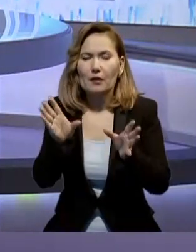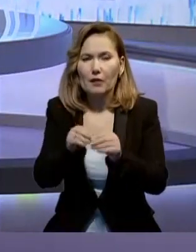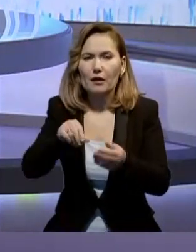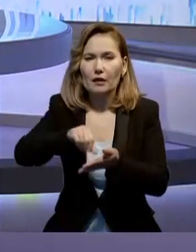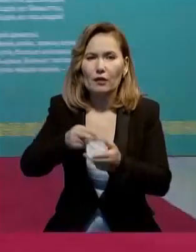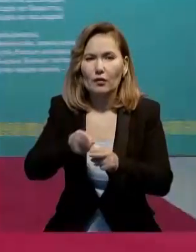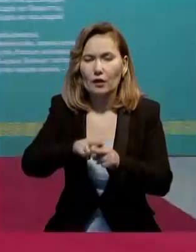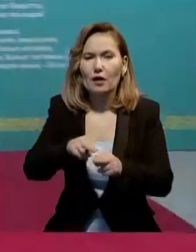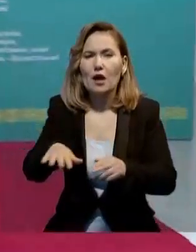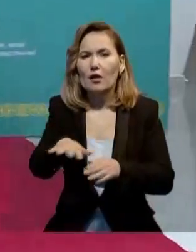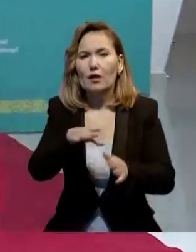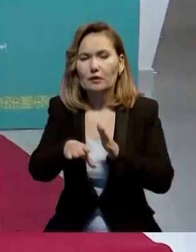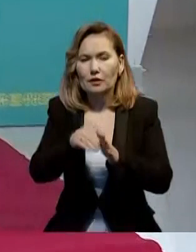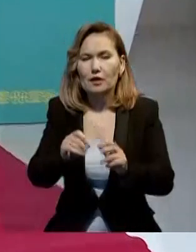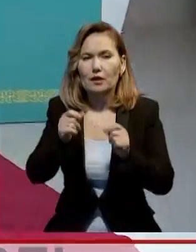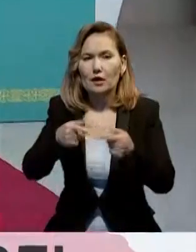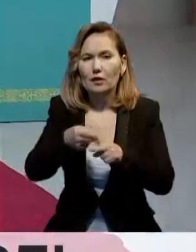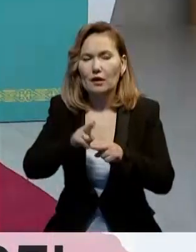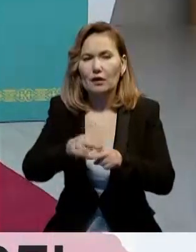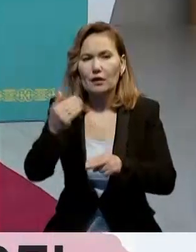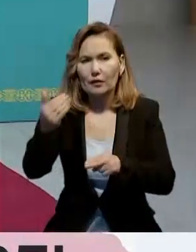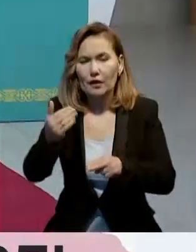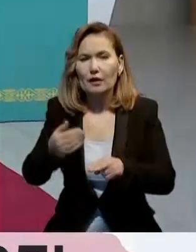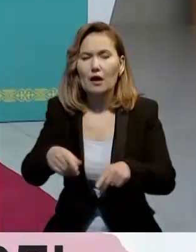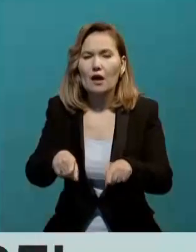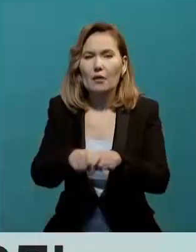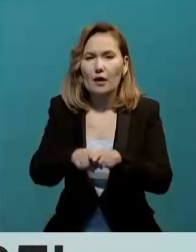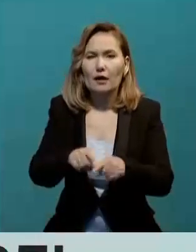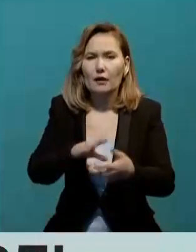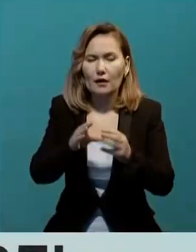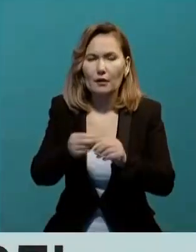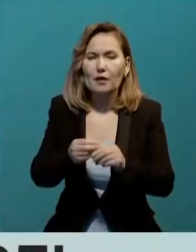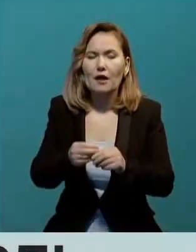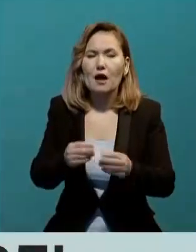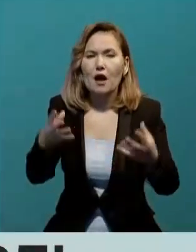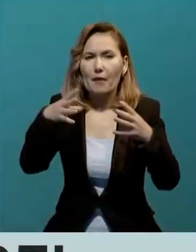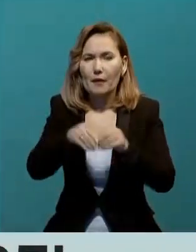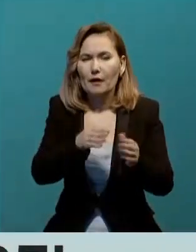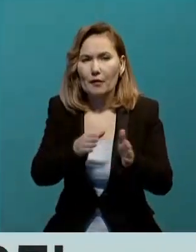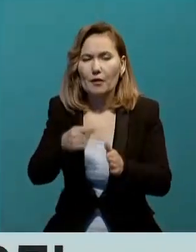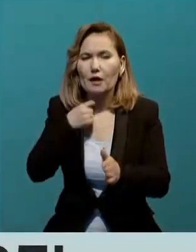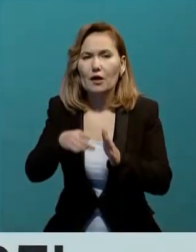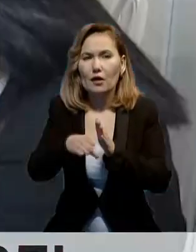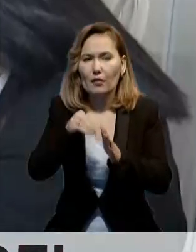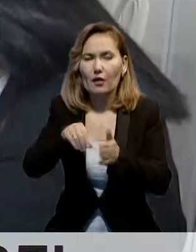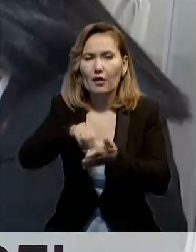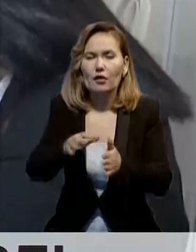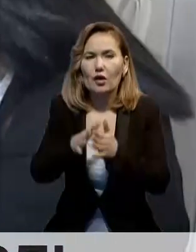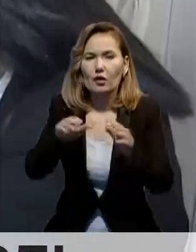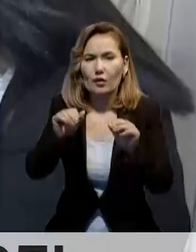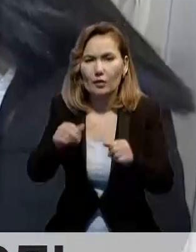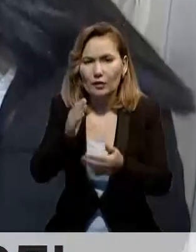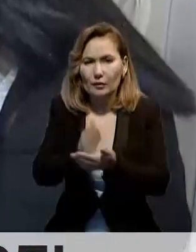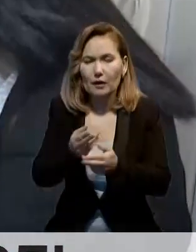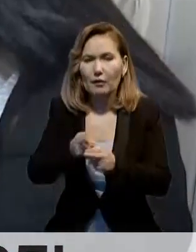бірге келді. Осы өңірден сайлауға түсіп жатқан Оксана Каленова болса, аралас сайлау жүйесі дауыс беру үлкен мүмкіндік беріп отыр